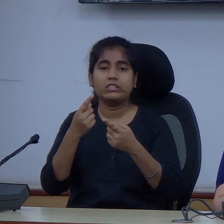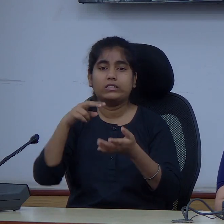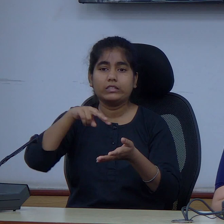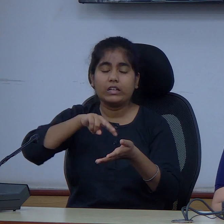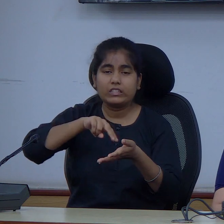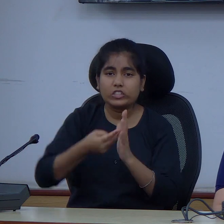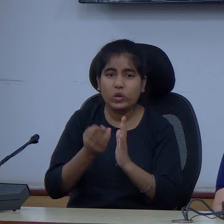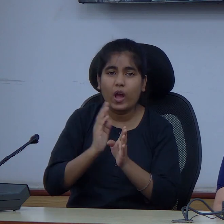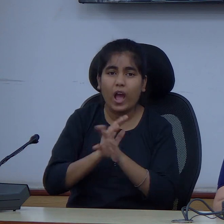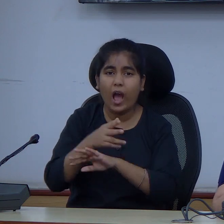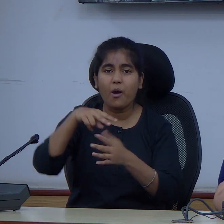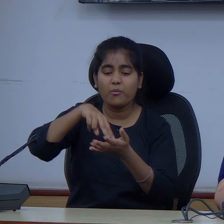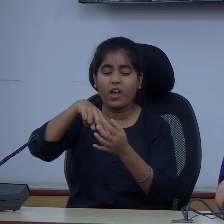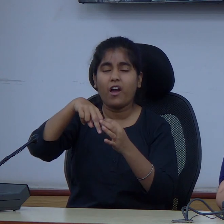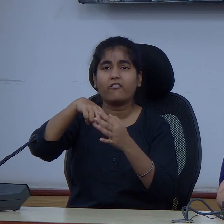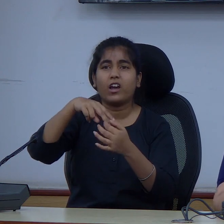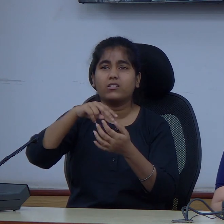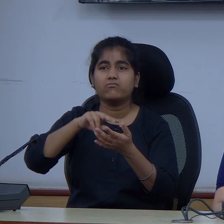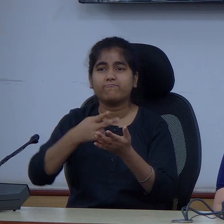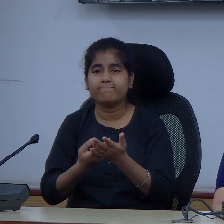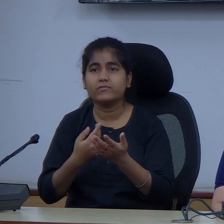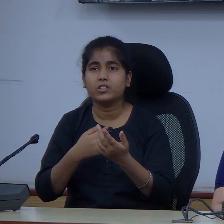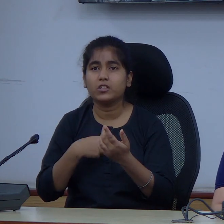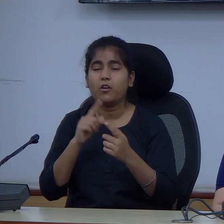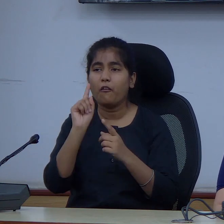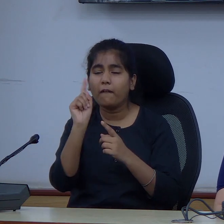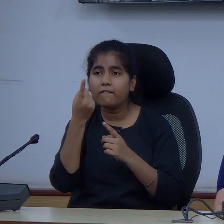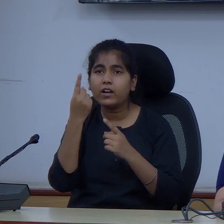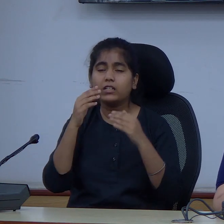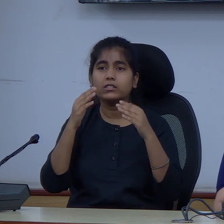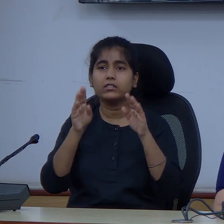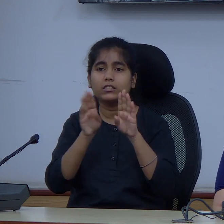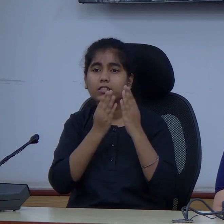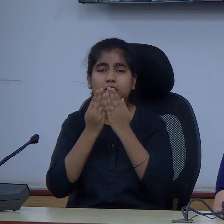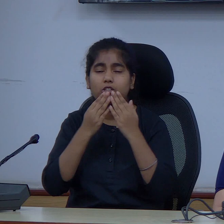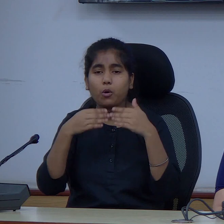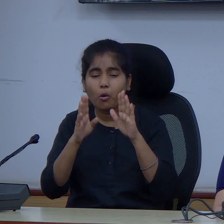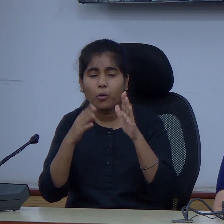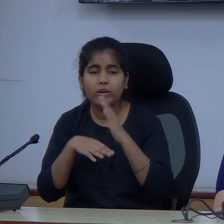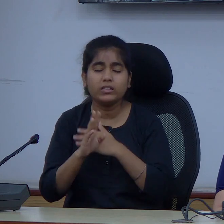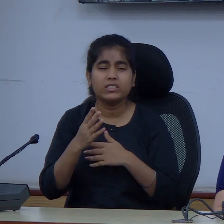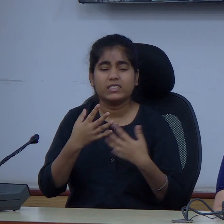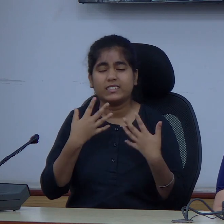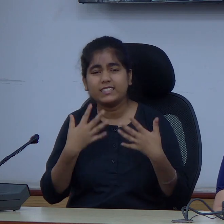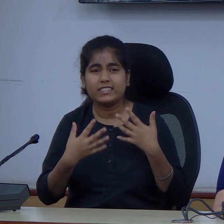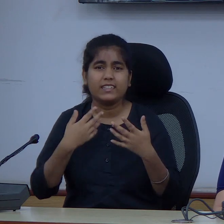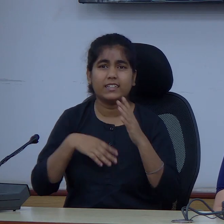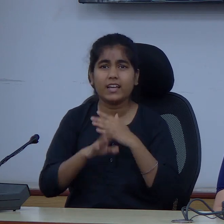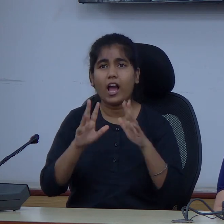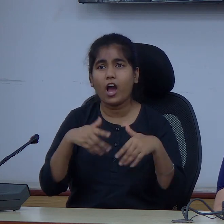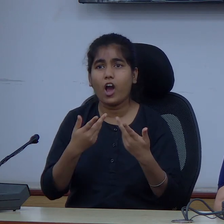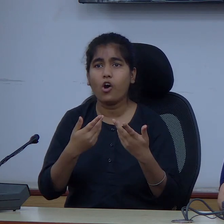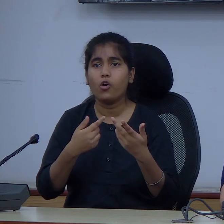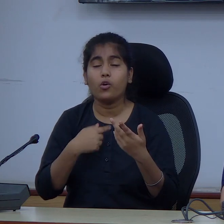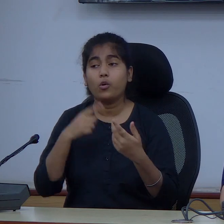छात्रा हैं और उनका समर वेकेशन के अंदर में चोट लगने से उनका टांग फ्रैक्चर हो गई है। तो जब स्कूल खुल रहा है जिस दिन, वो पहले